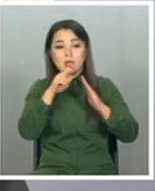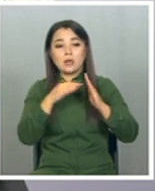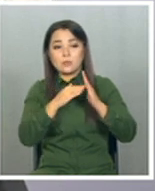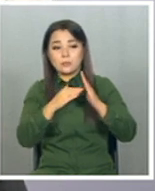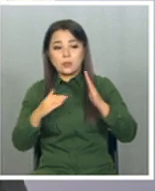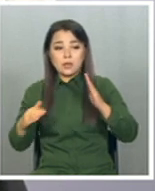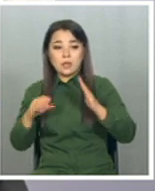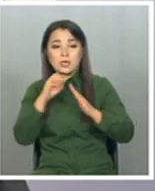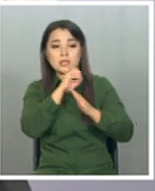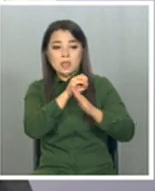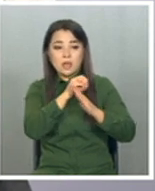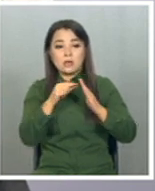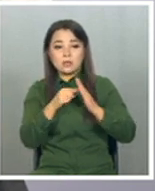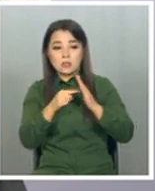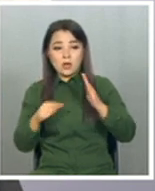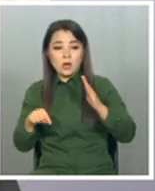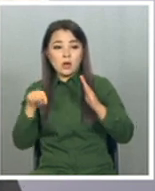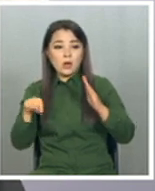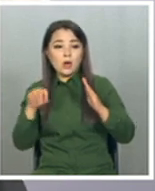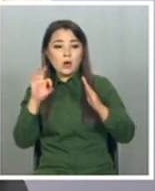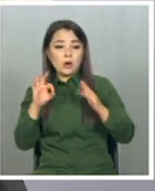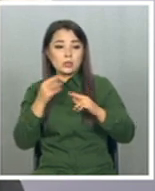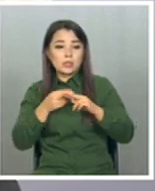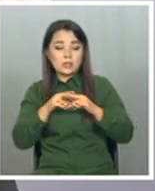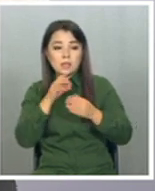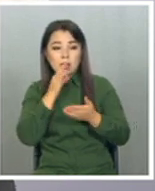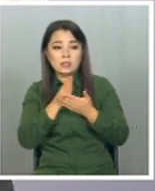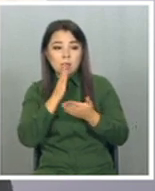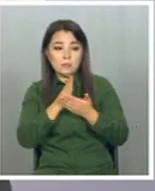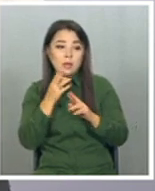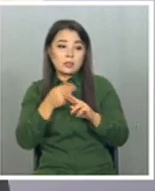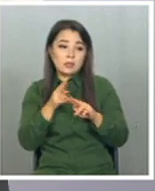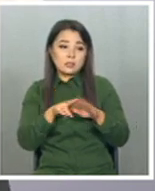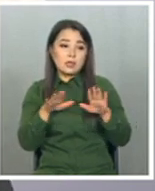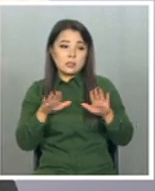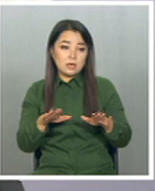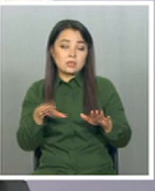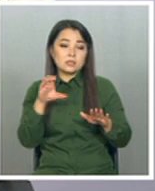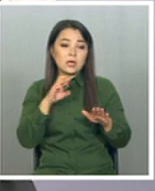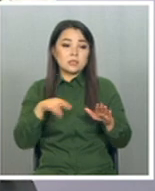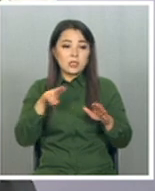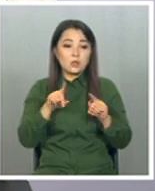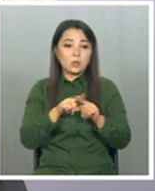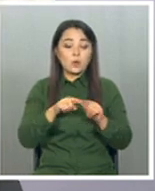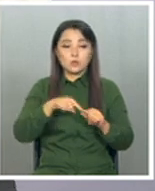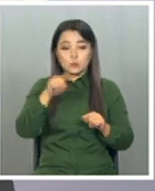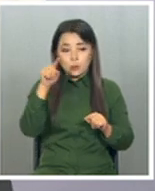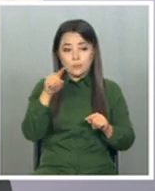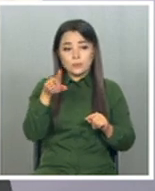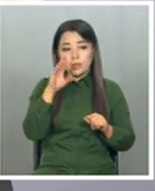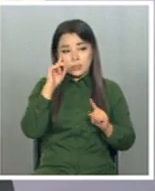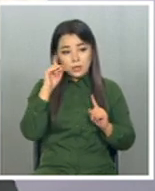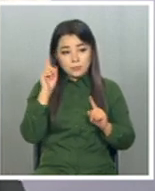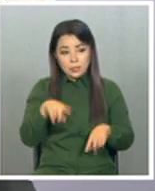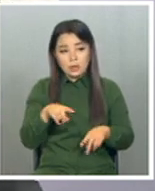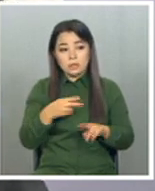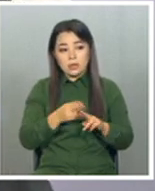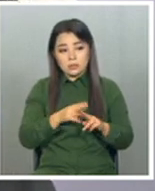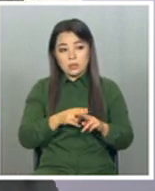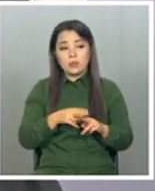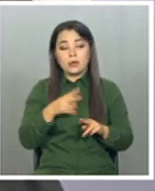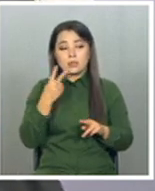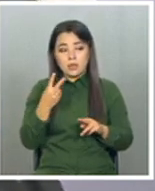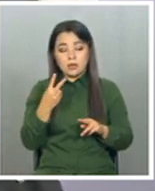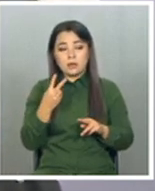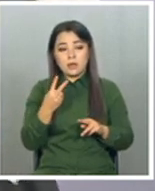болатын. Олай болса, CE мен ED тең болса, және бізде CD қабырғасының ұзындығы белгілі болса, онда біз бұл